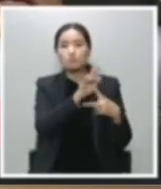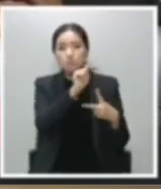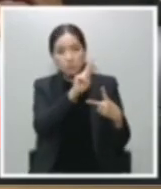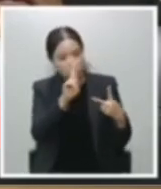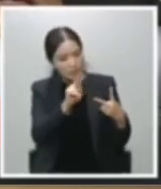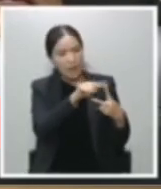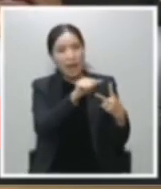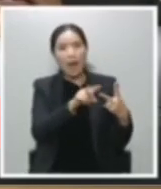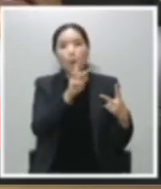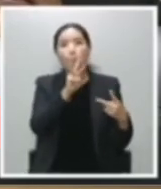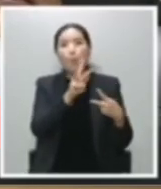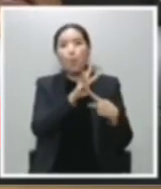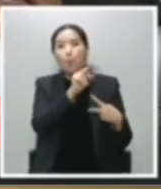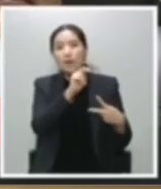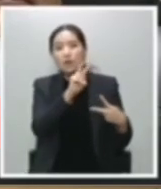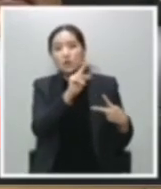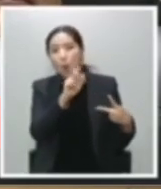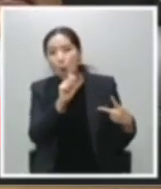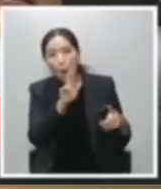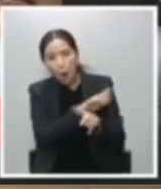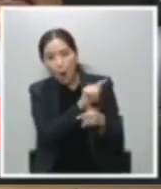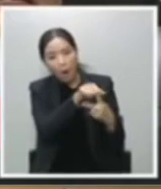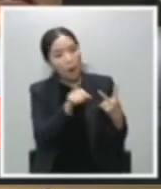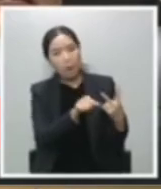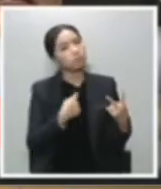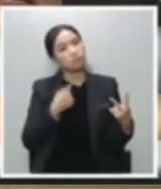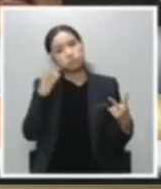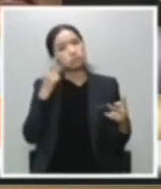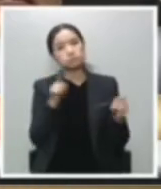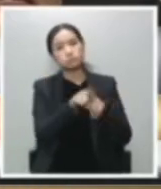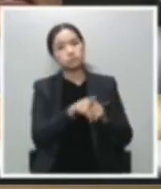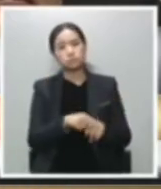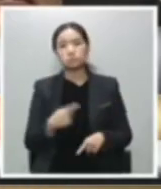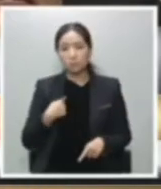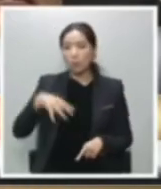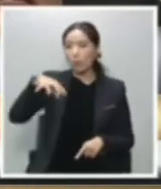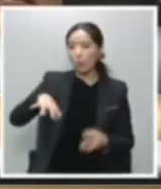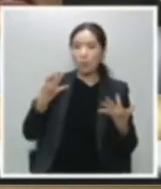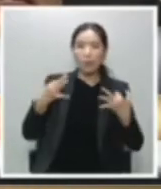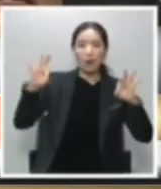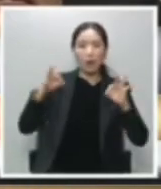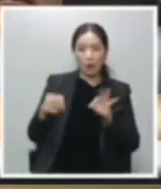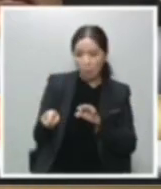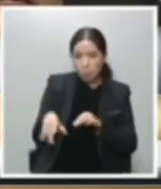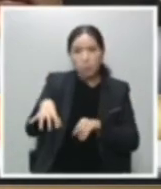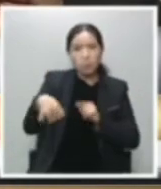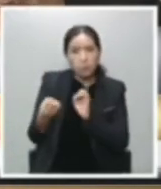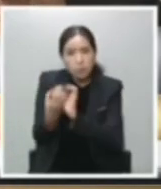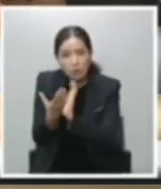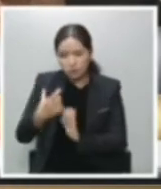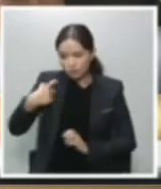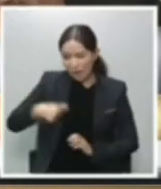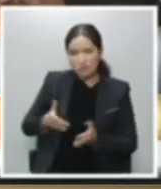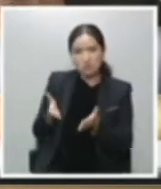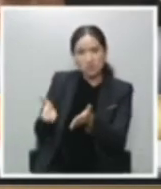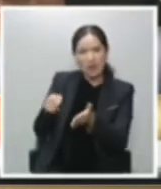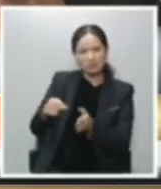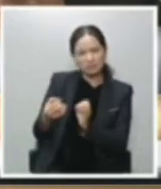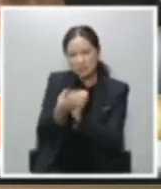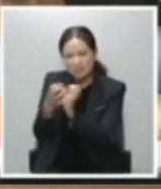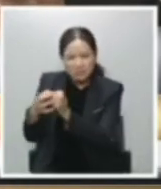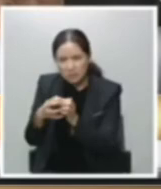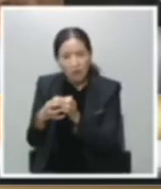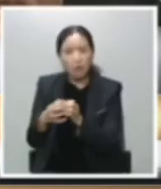านี้ครับมันมีการแทรกแซงไม่ว่าจะเป็นองค์กรอิสระไม่ว่าจะเป็นฝ่ายตุลาการผมว่าถ้